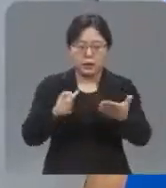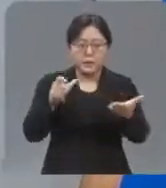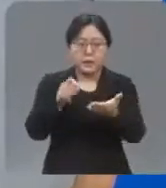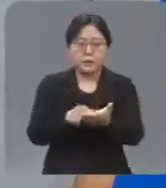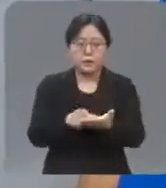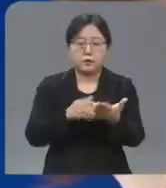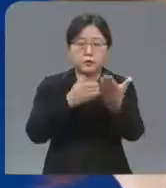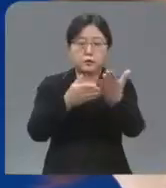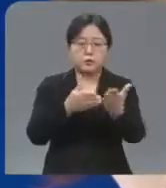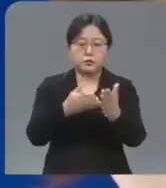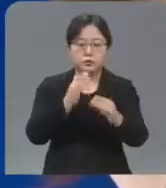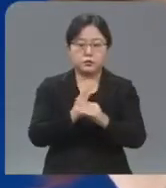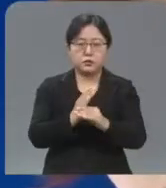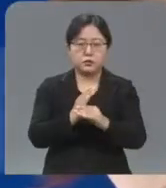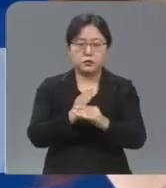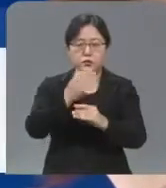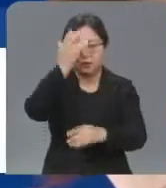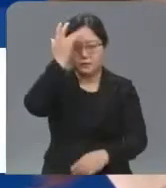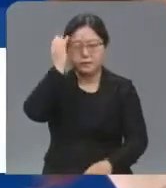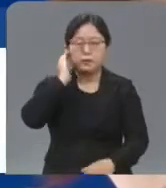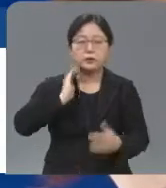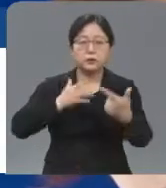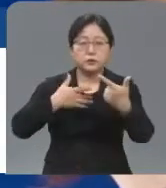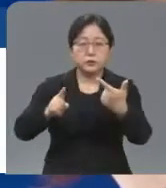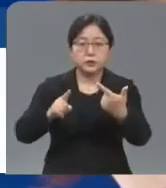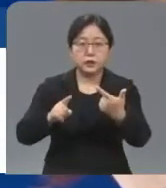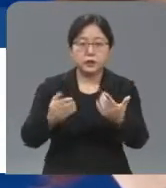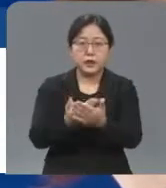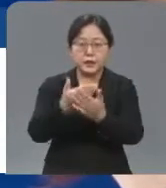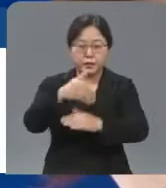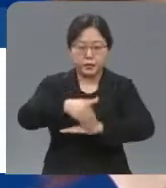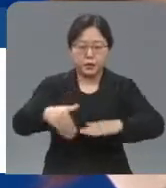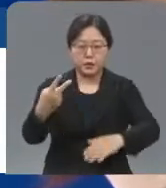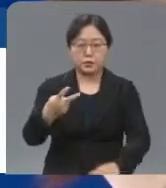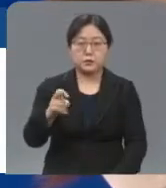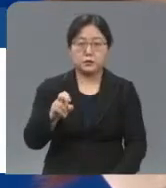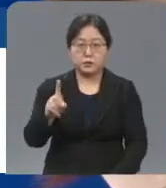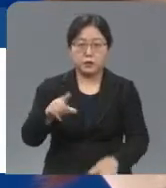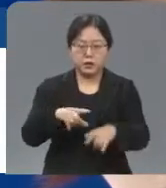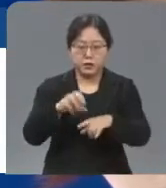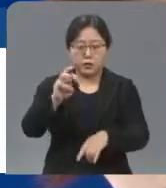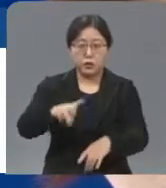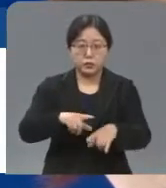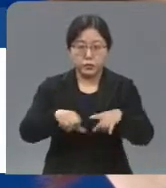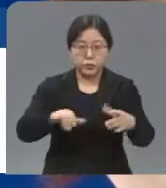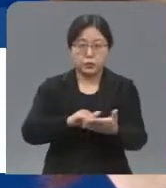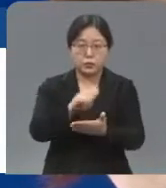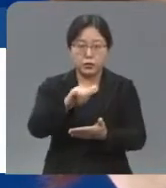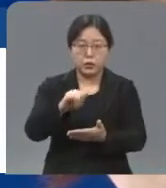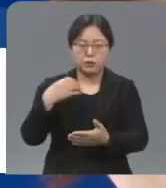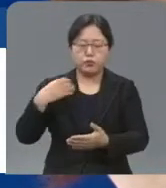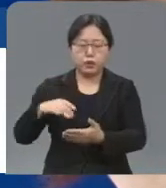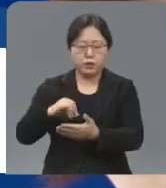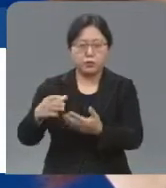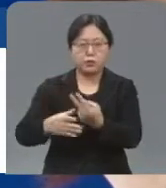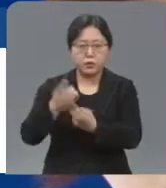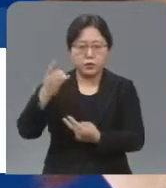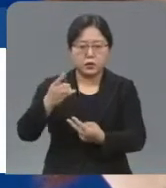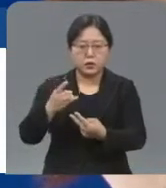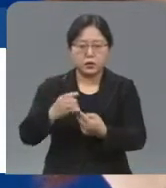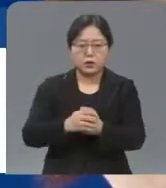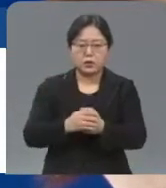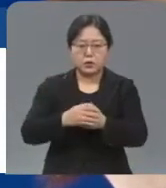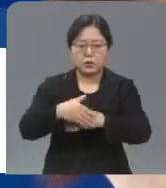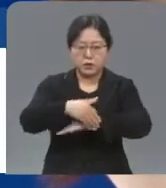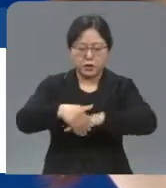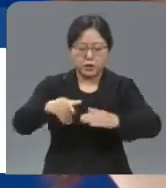촉구했습니다. 제6차 공항개발종합계획에 2021년까지 광주 민간공항을 무안국제공항으로 통합이라는 구체적인 민간공항